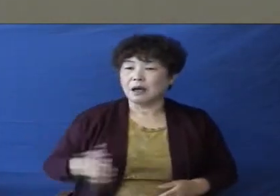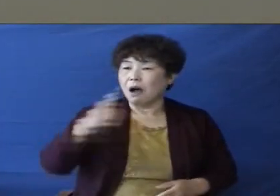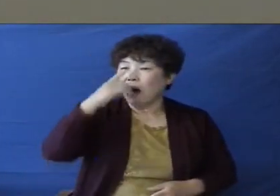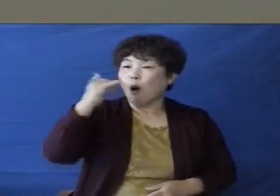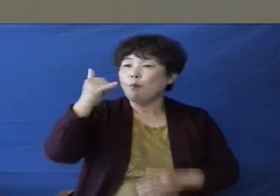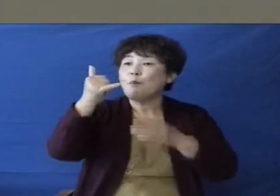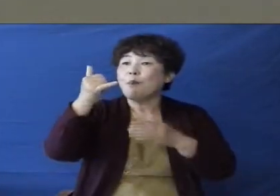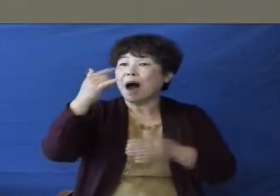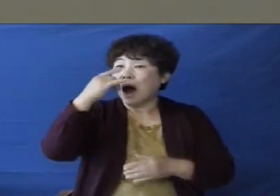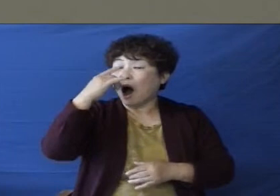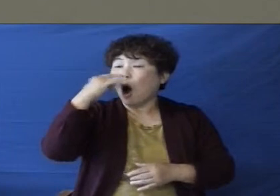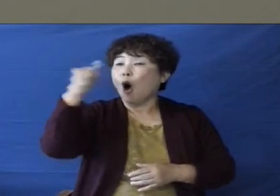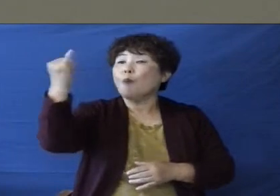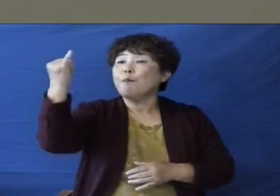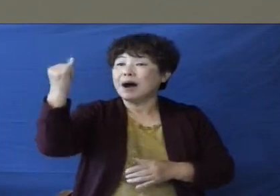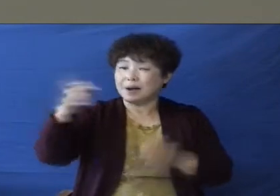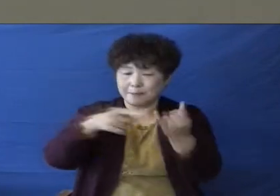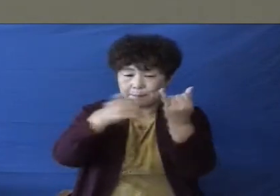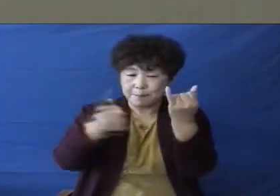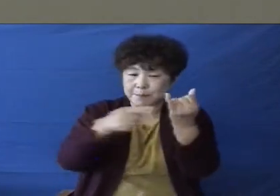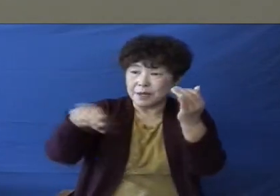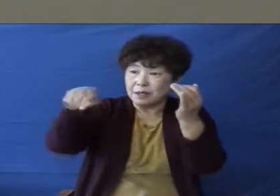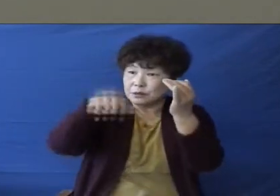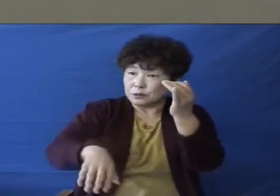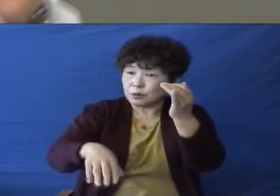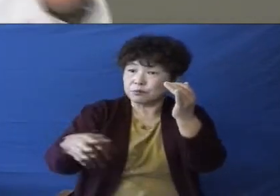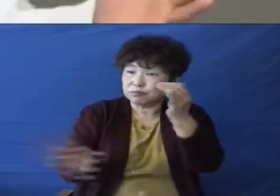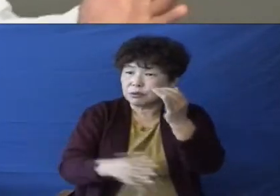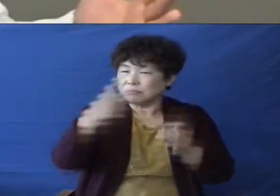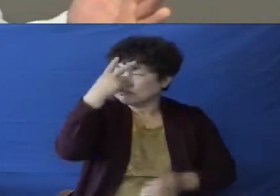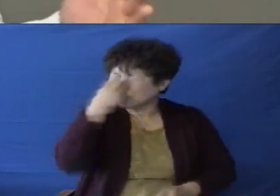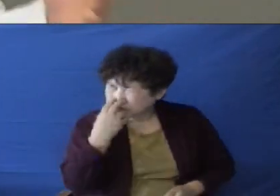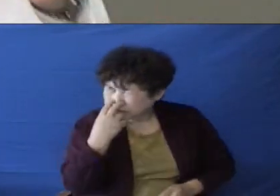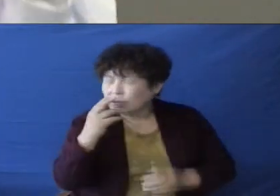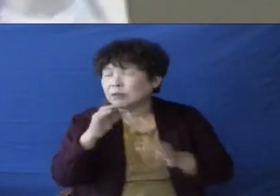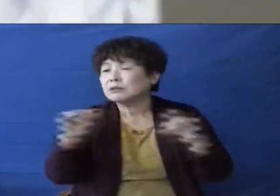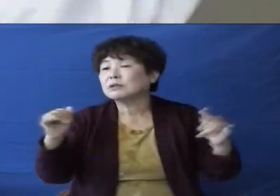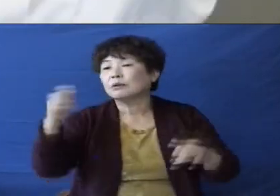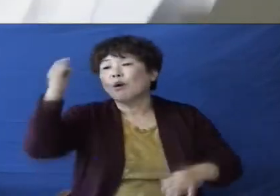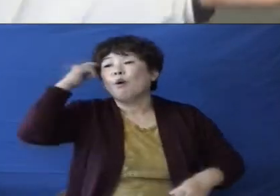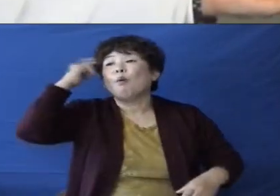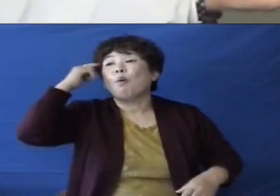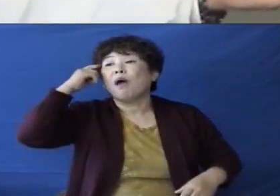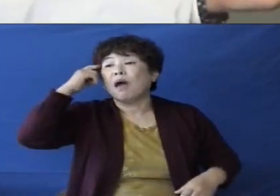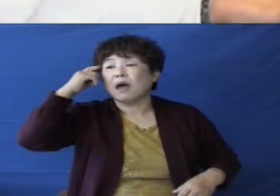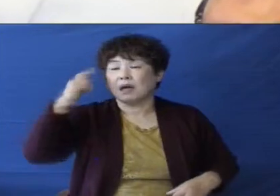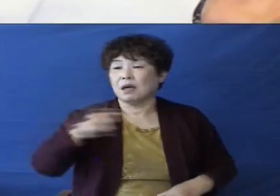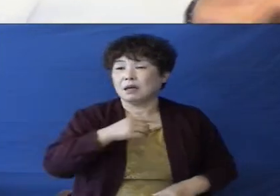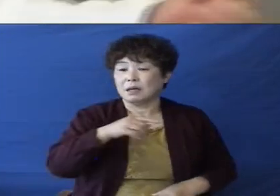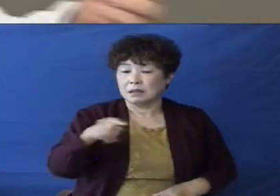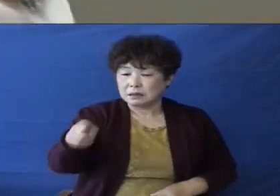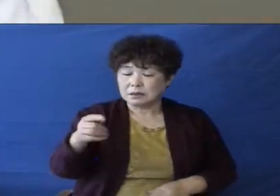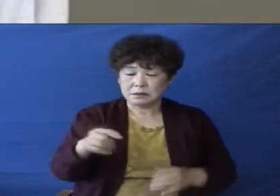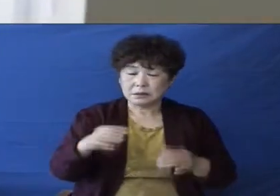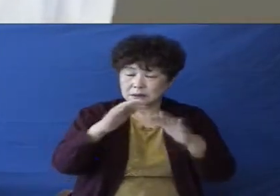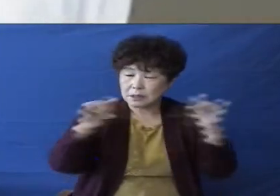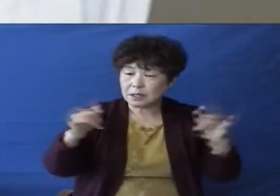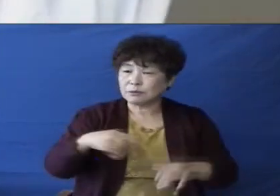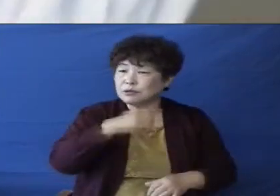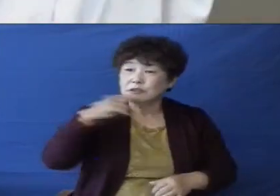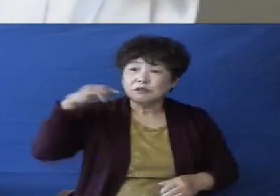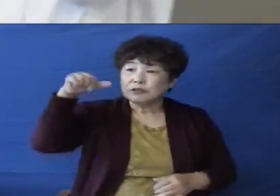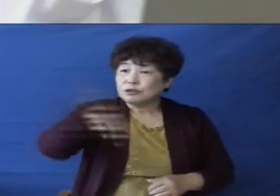그 사람은 남의 속도 소경 입니까 그러면 구약성경에 보면 뭐 저주가 3 4대 간다고 도의 되어 있지만 아버지의